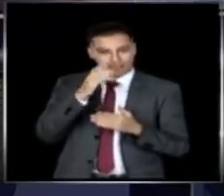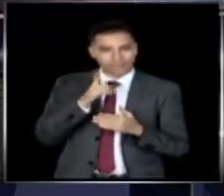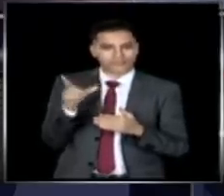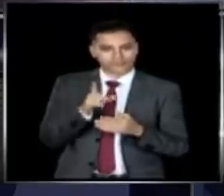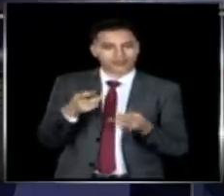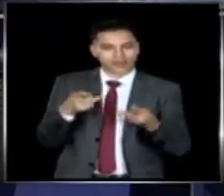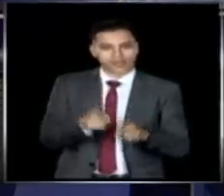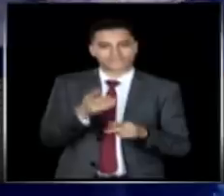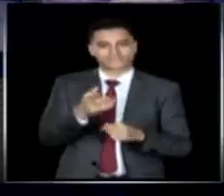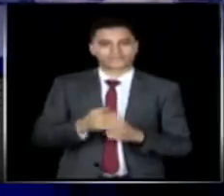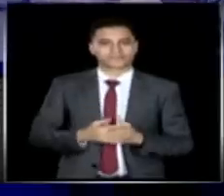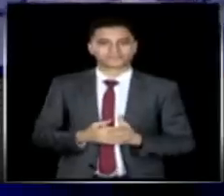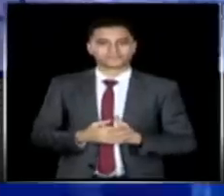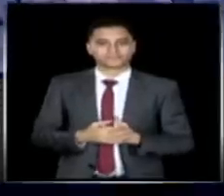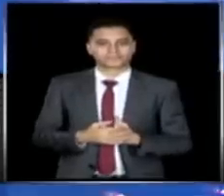صحيحة.